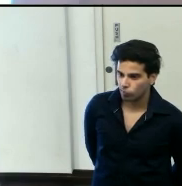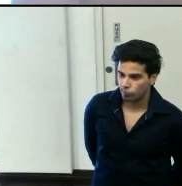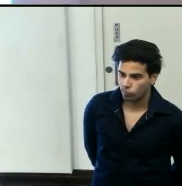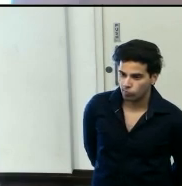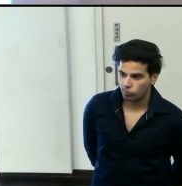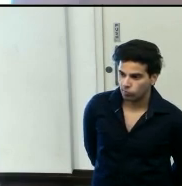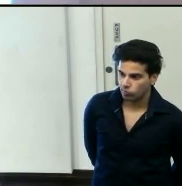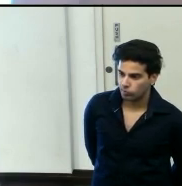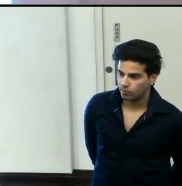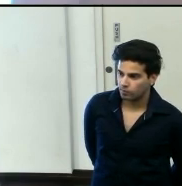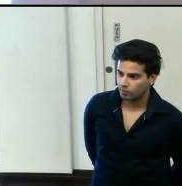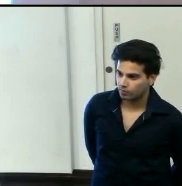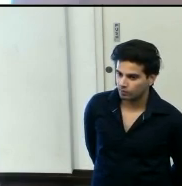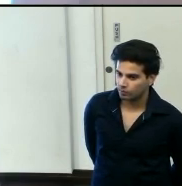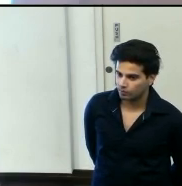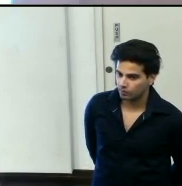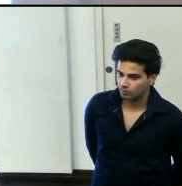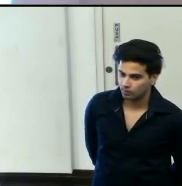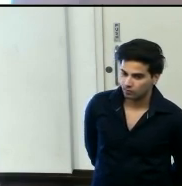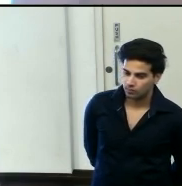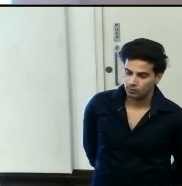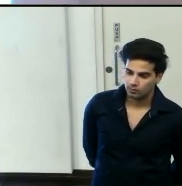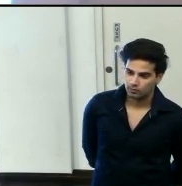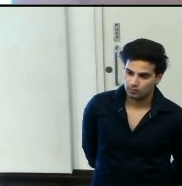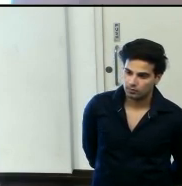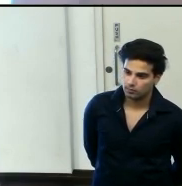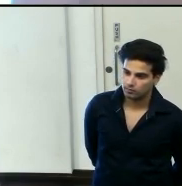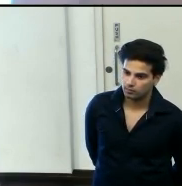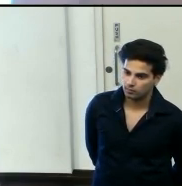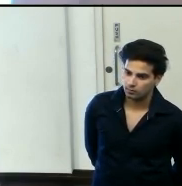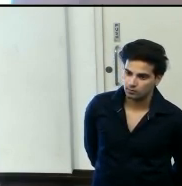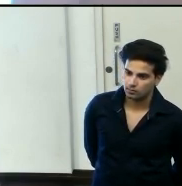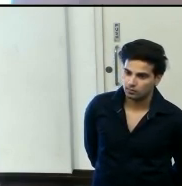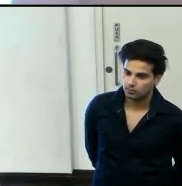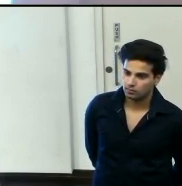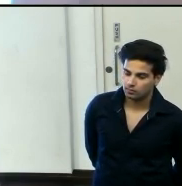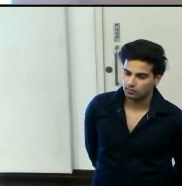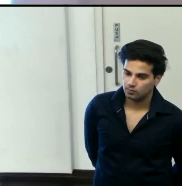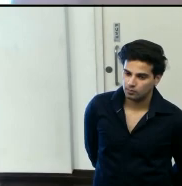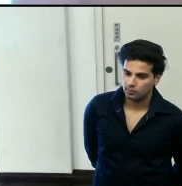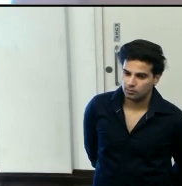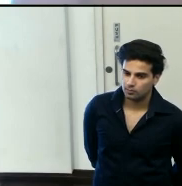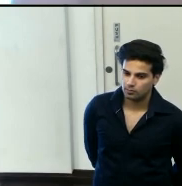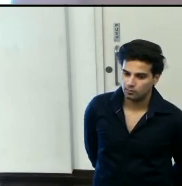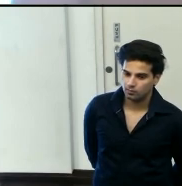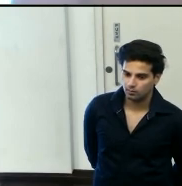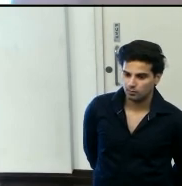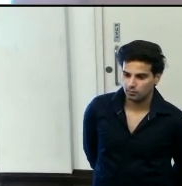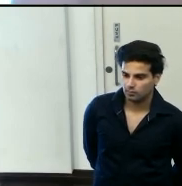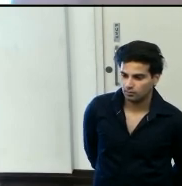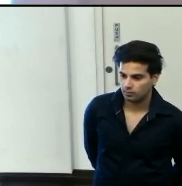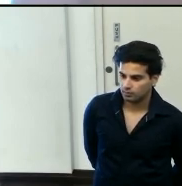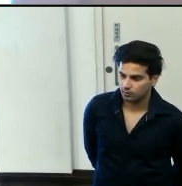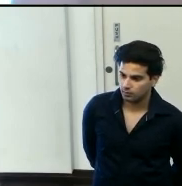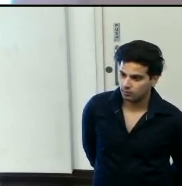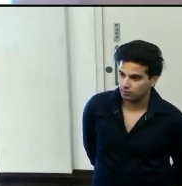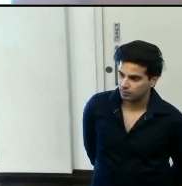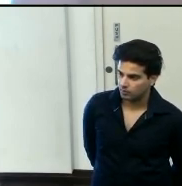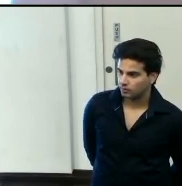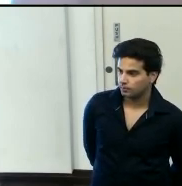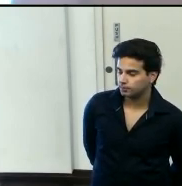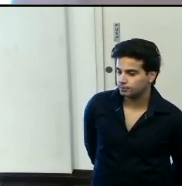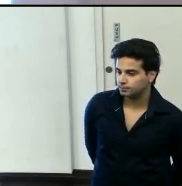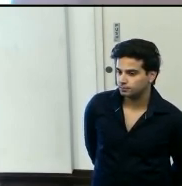ಬಾಟ್ಲ್ ಇಟ್ರೆ ಆಗಲ್ಲ ಅಲ್ಲ, ಅಂದ್ರೆ ಸನ್ನಿಧಿ ಅಂತೀವಲ್ಲ, ಅಂದ್ರೆ ಒಂದ್ರ ಪಕ್ಕ ಒಂದು ಇದರಲ್ಲಿ ಬಂದಾಗ ನೀವು ಹೆಚ್ಚಿನ ಈ ಪೊಲಿಟಿಕಲ್ ಇದರದ್ದು ಫೋಟೋಗ್ರಾಫ್ಸ್